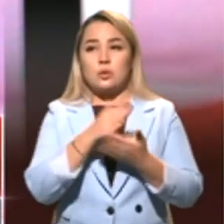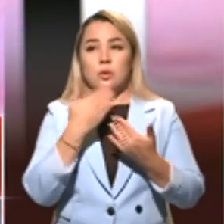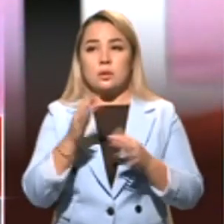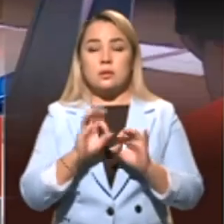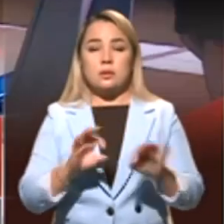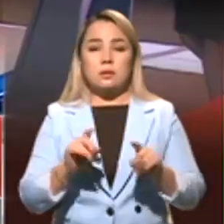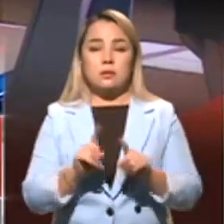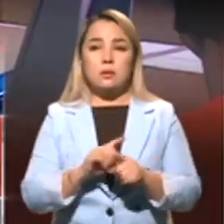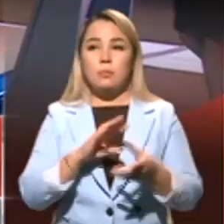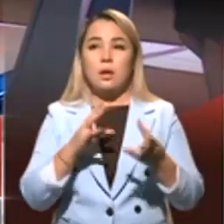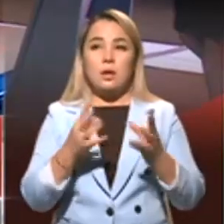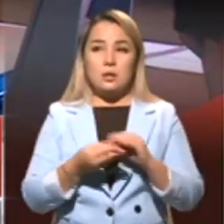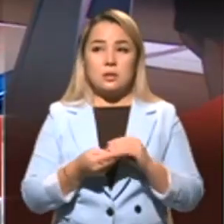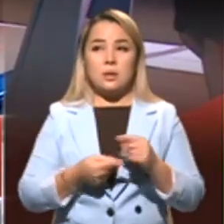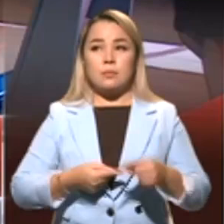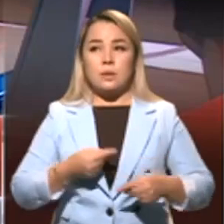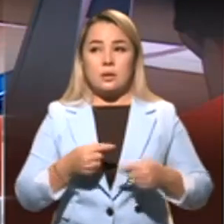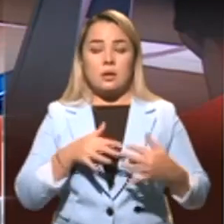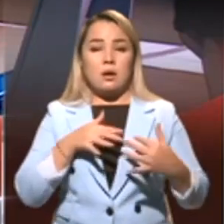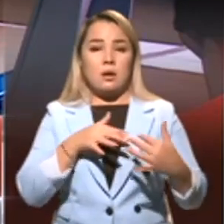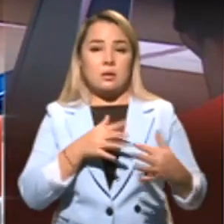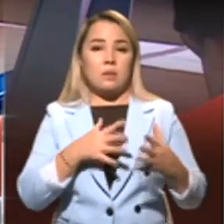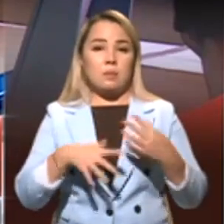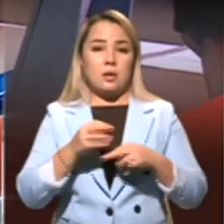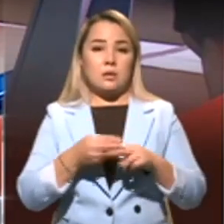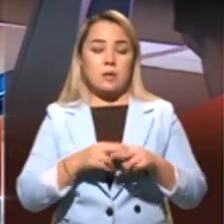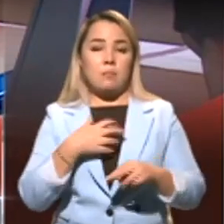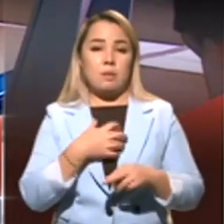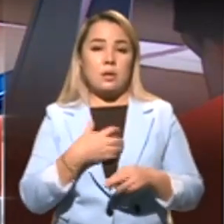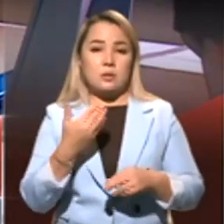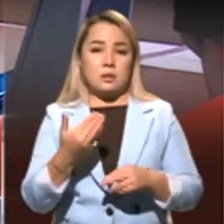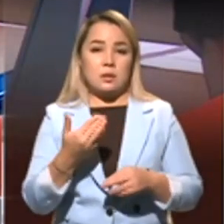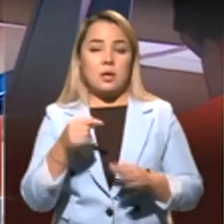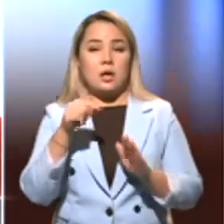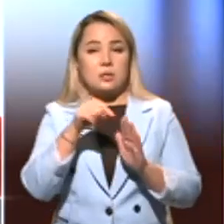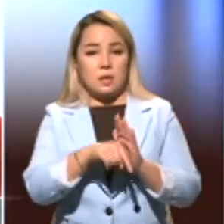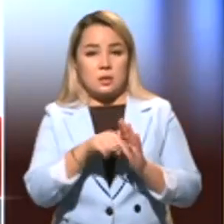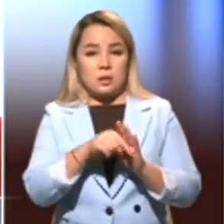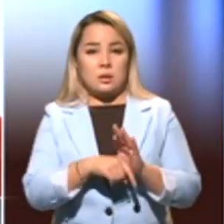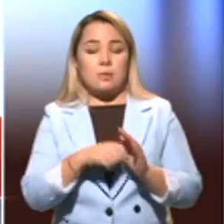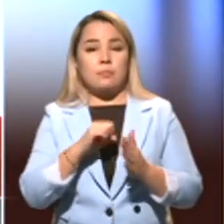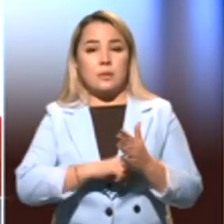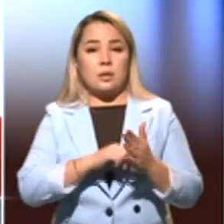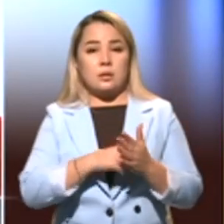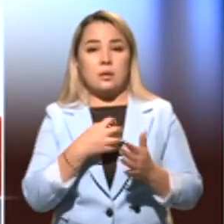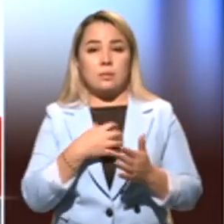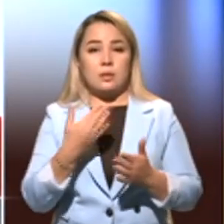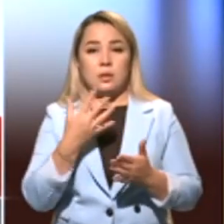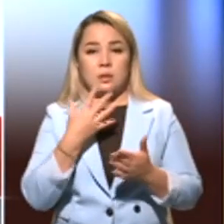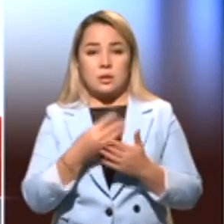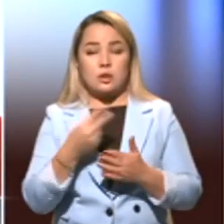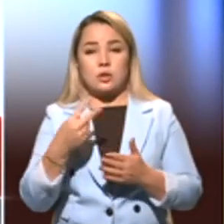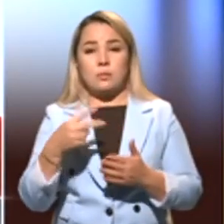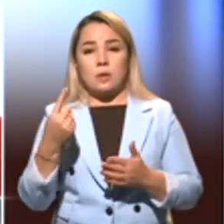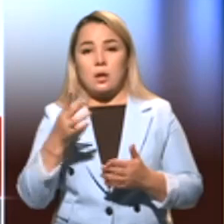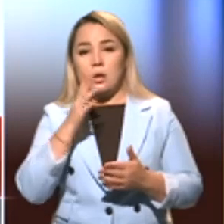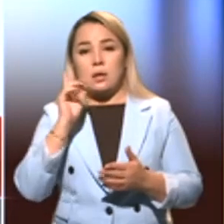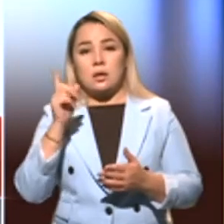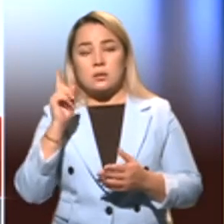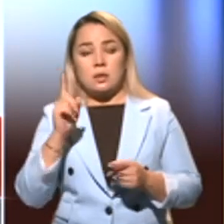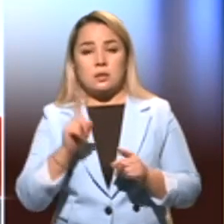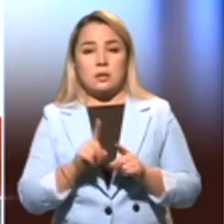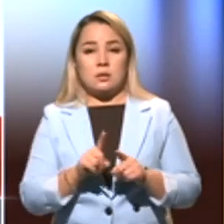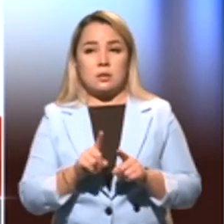сіздер айтып жатқан барлық шиеленісті, қақтығыстардың барлығының негізгі астары, негізгі себеп, яғни 21-ші